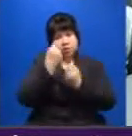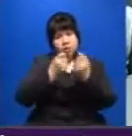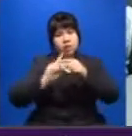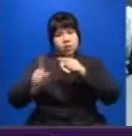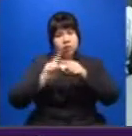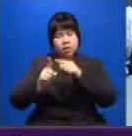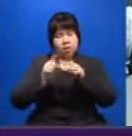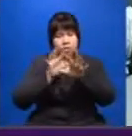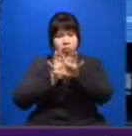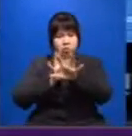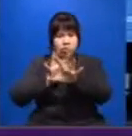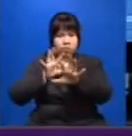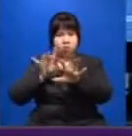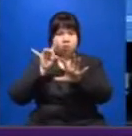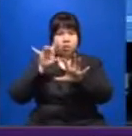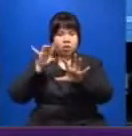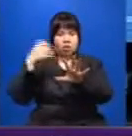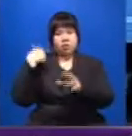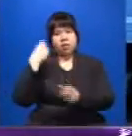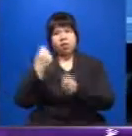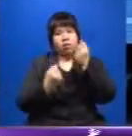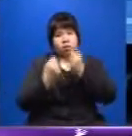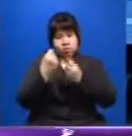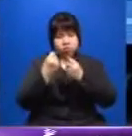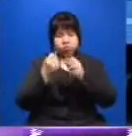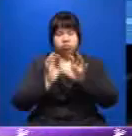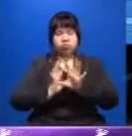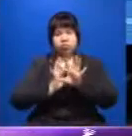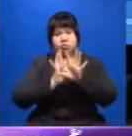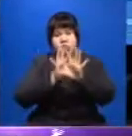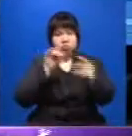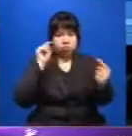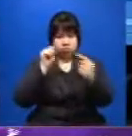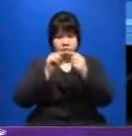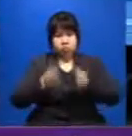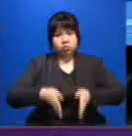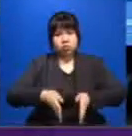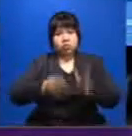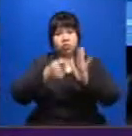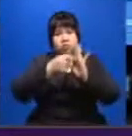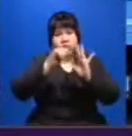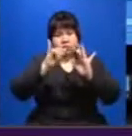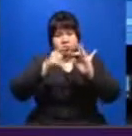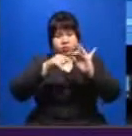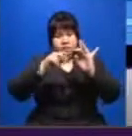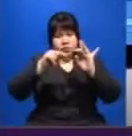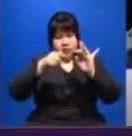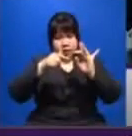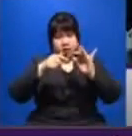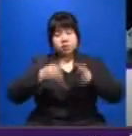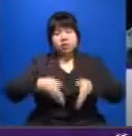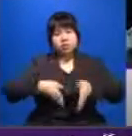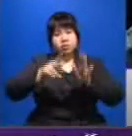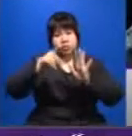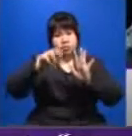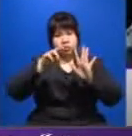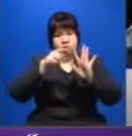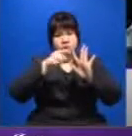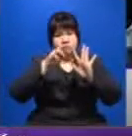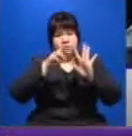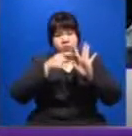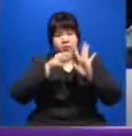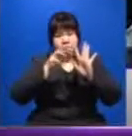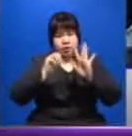คันขึ้นรถเทรลเลอร์ 30คันมุ่งหน้าเข้าศูนย์ราชการถนนแจ้งวัฒนะโดยใช้เส้นทางพระราม 2ขึ้นทางด่วนดาว